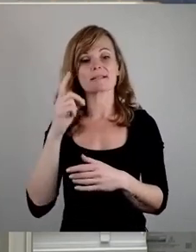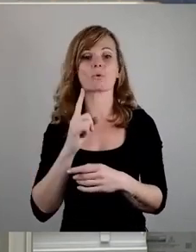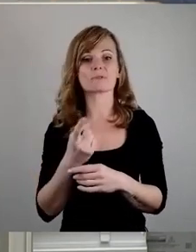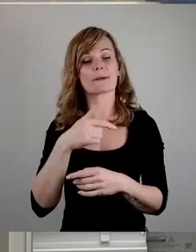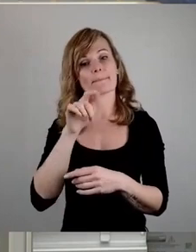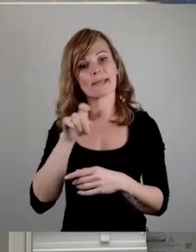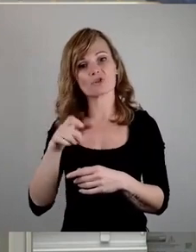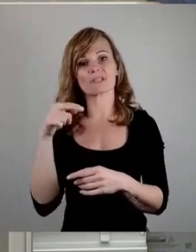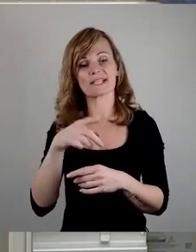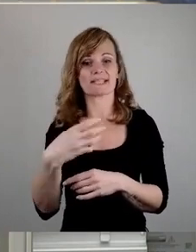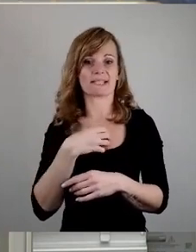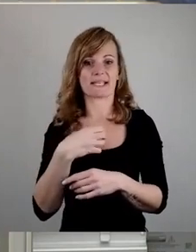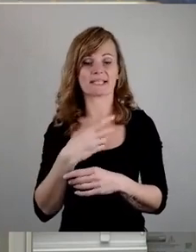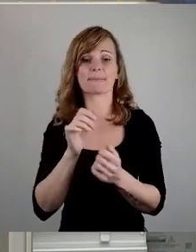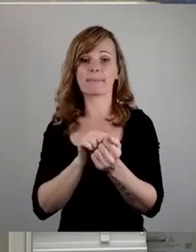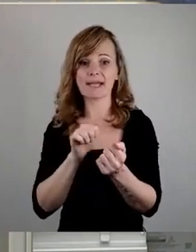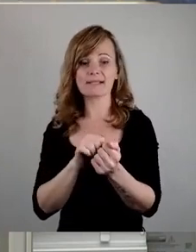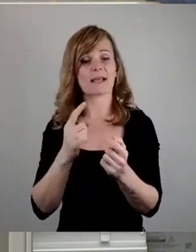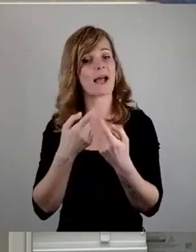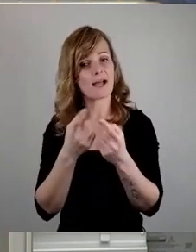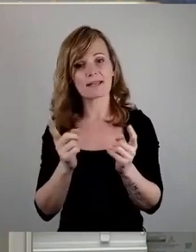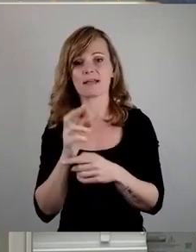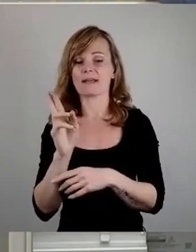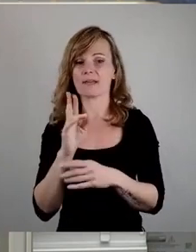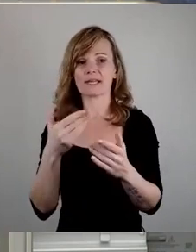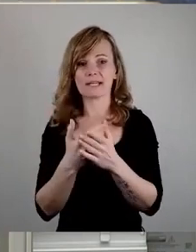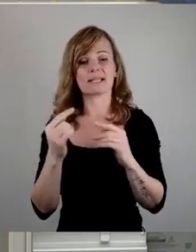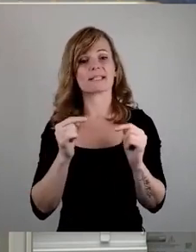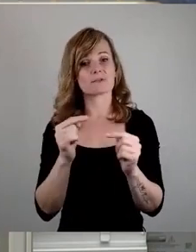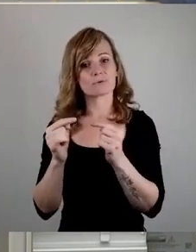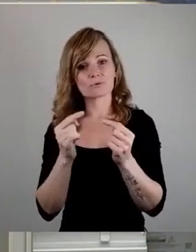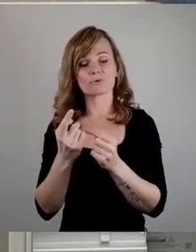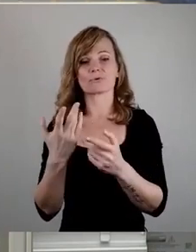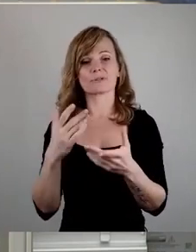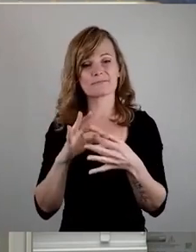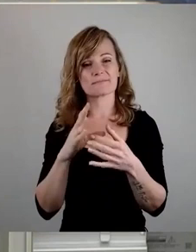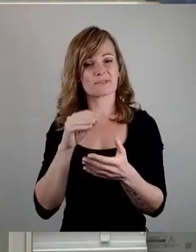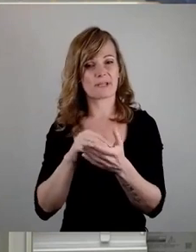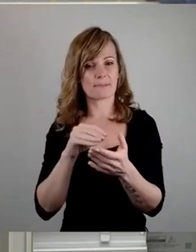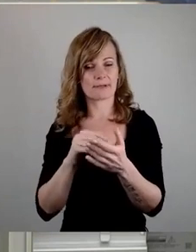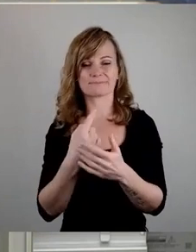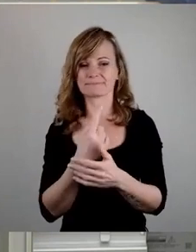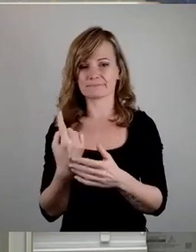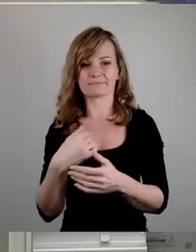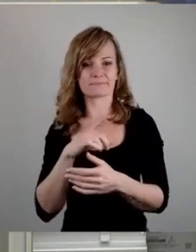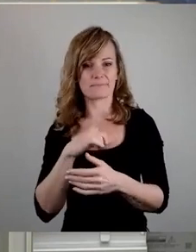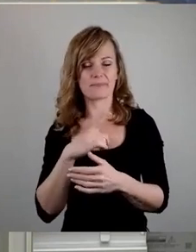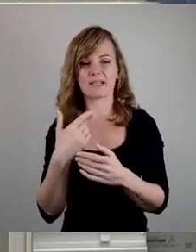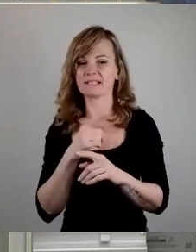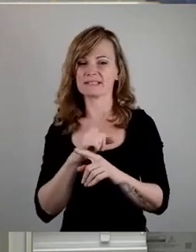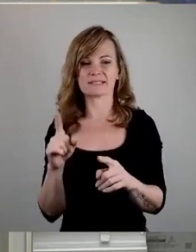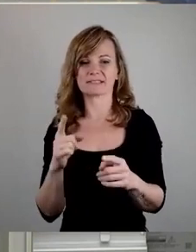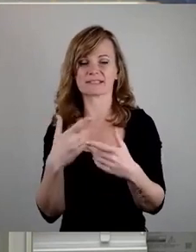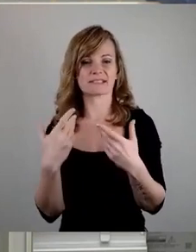in Dresden und auch die Presse und auch alle die, die sich an Diskussionen in der Stadt beteiligen, sich eigentlich nicht verschaukeln lassen